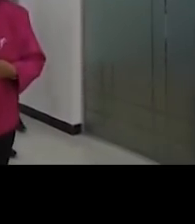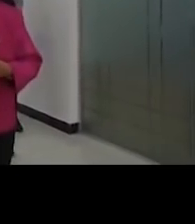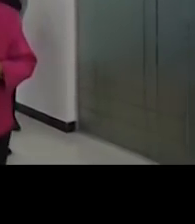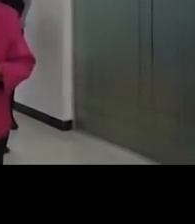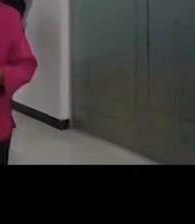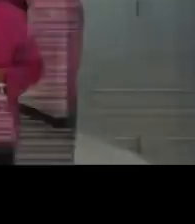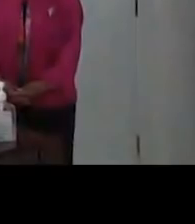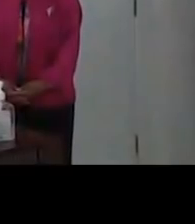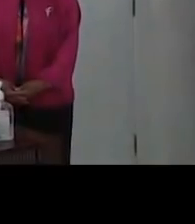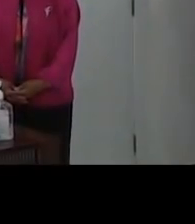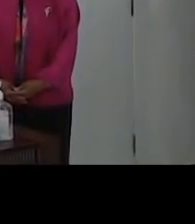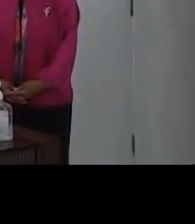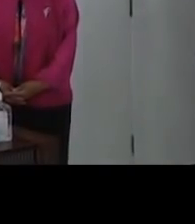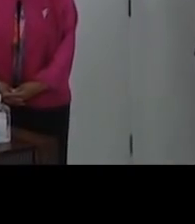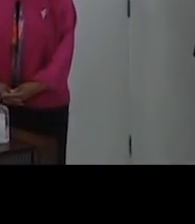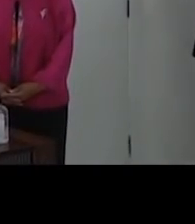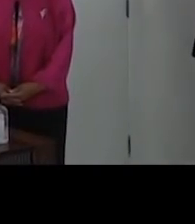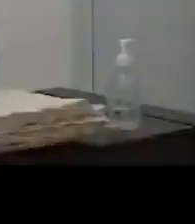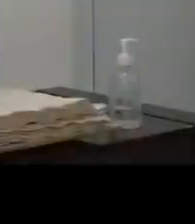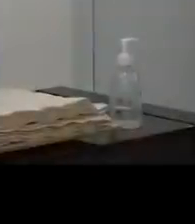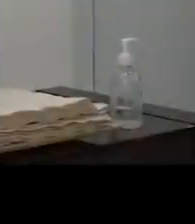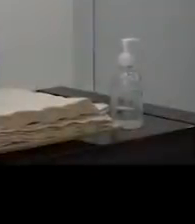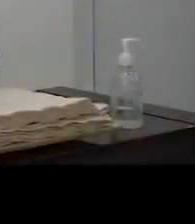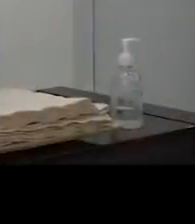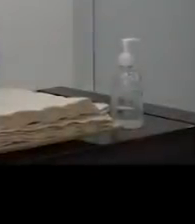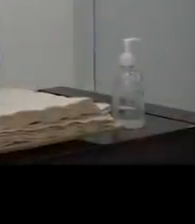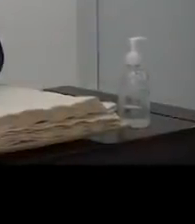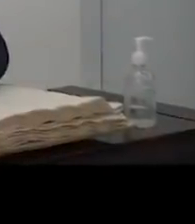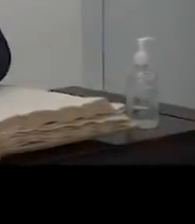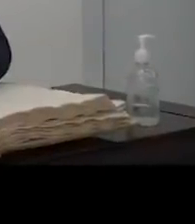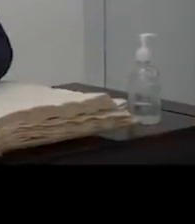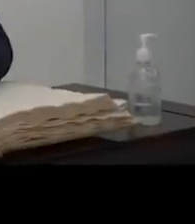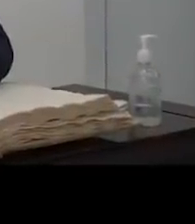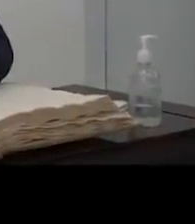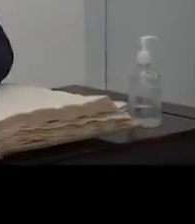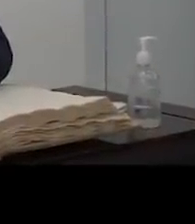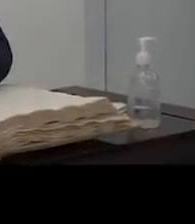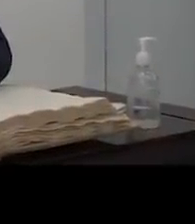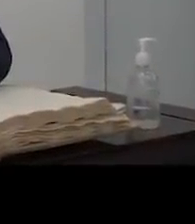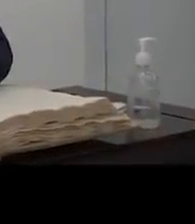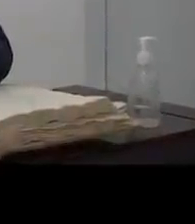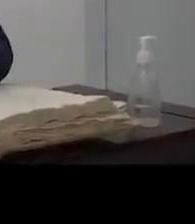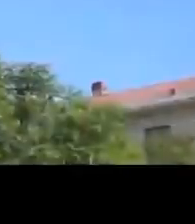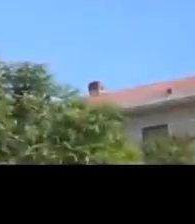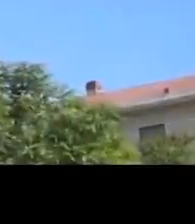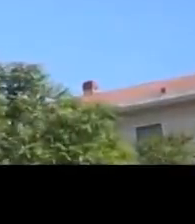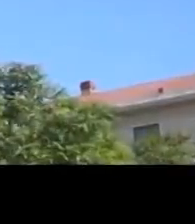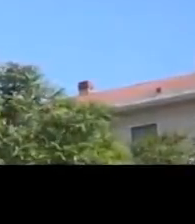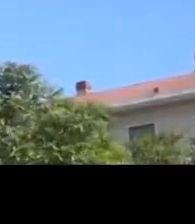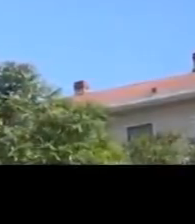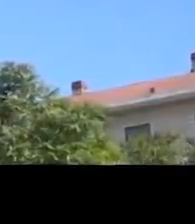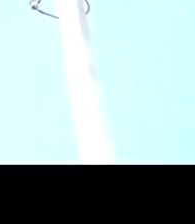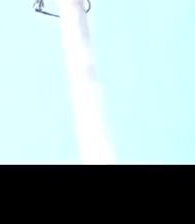félix-antoine biturbo assure la poursuite des négociations entre l'ethiopie et l'egypte et le soudan pays